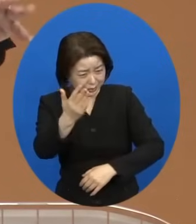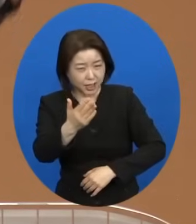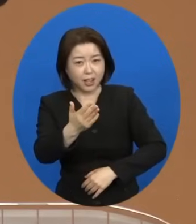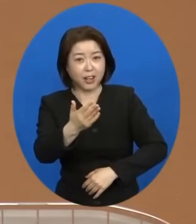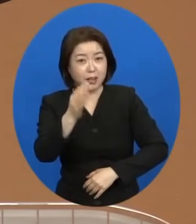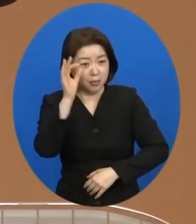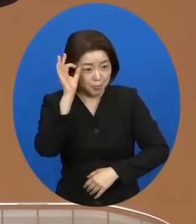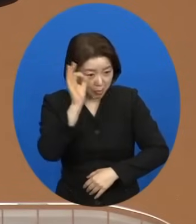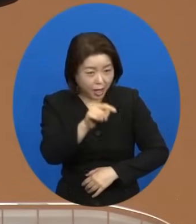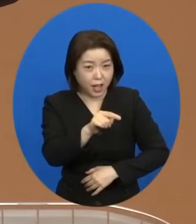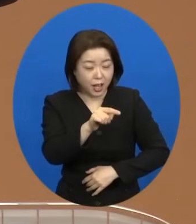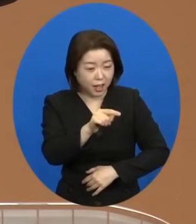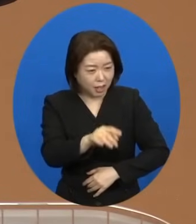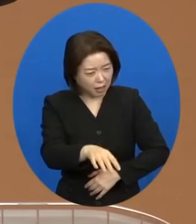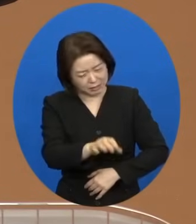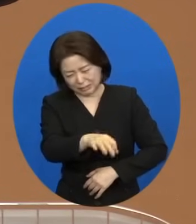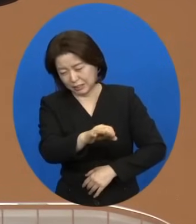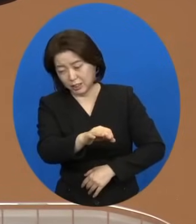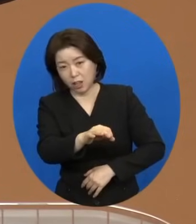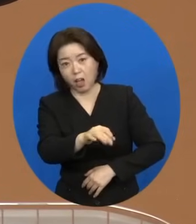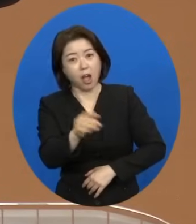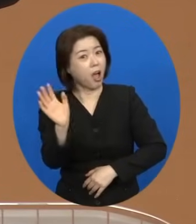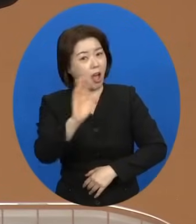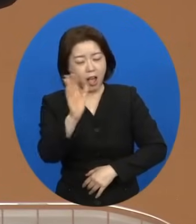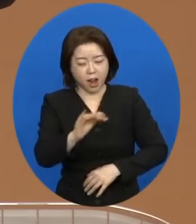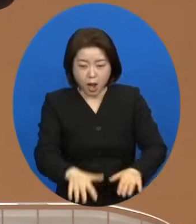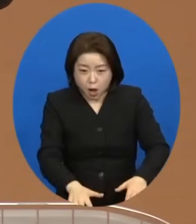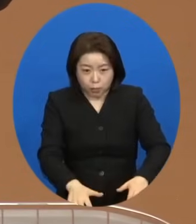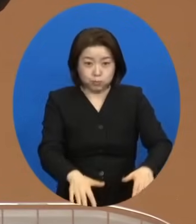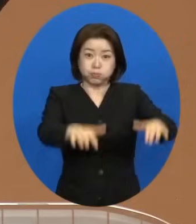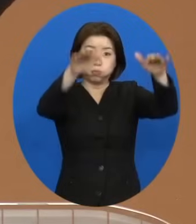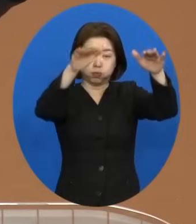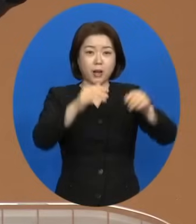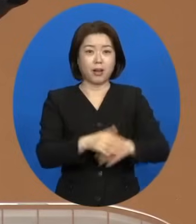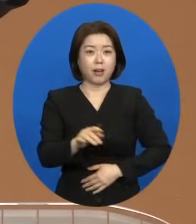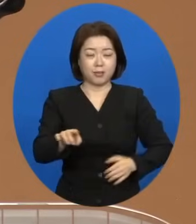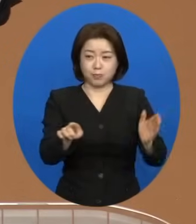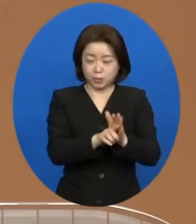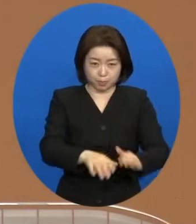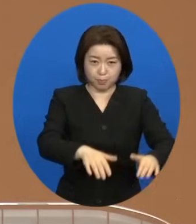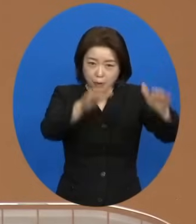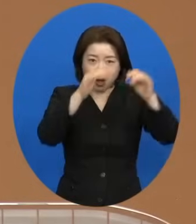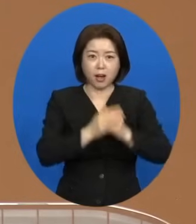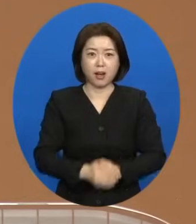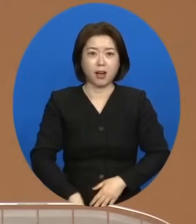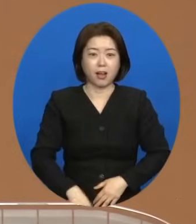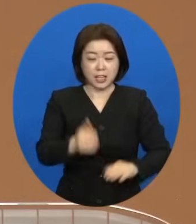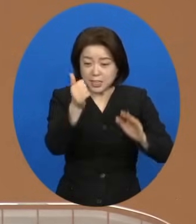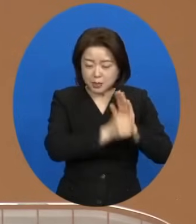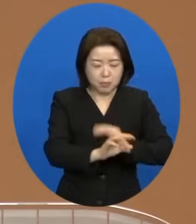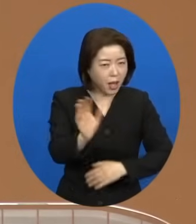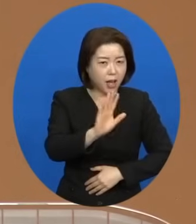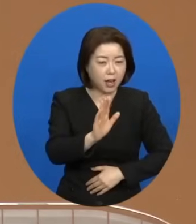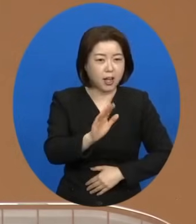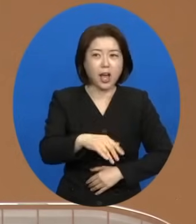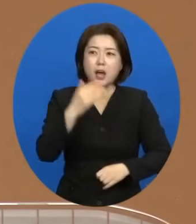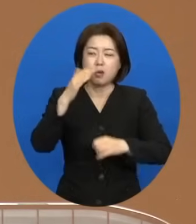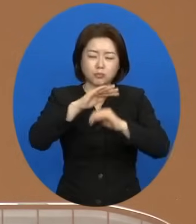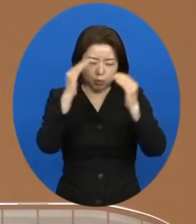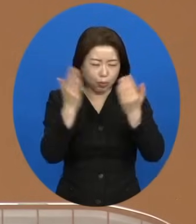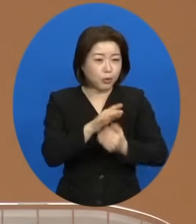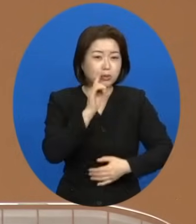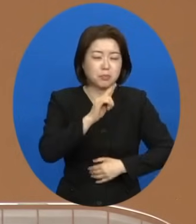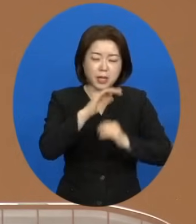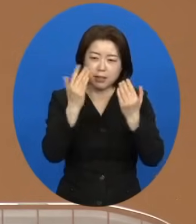그 아이가 폭풍성장하고 나서 나중에 하나도 말이 떨어지지 아니하리라 이런 인물로 크게 될 줄 믿으시길